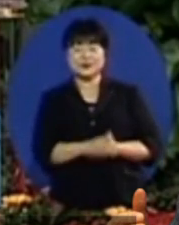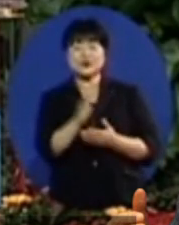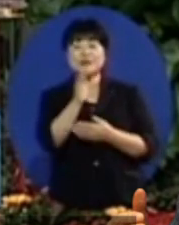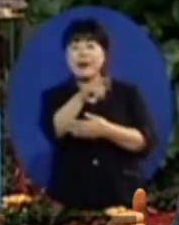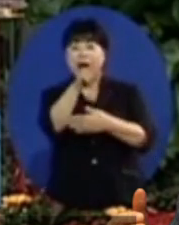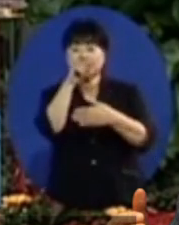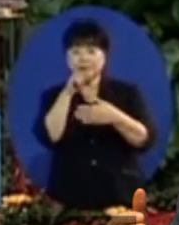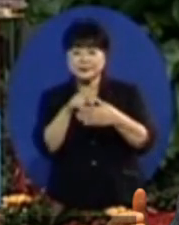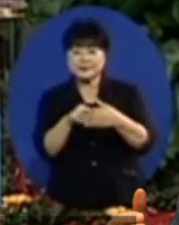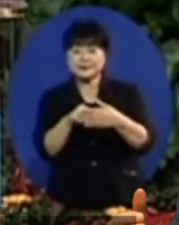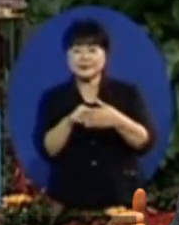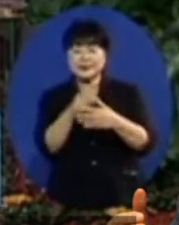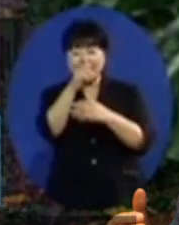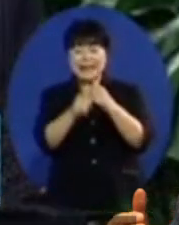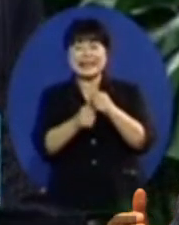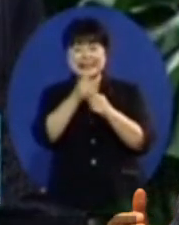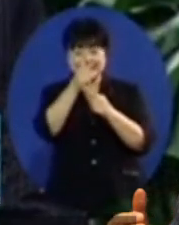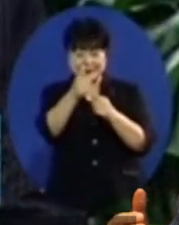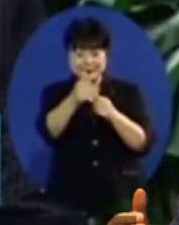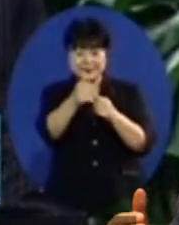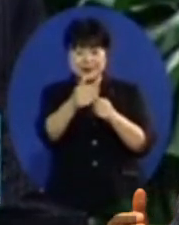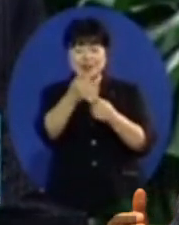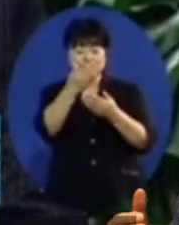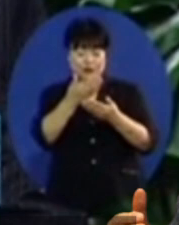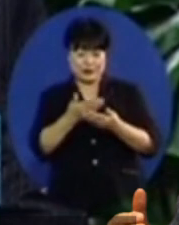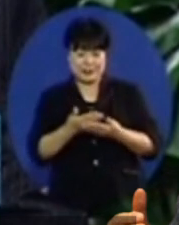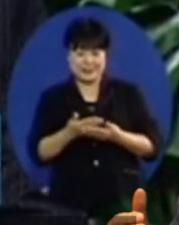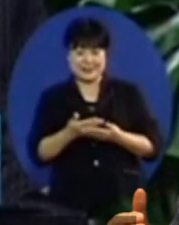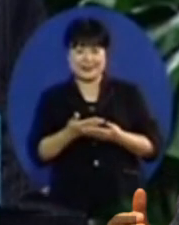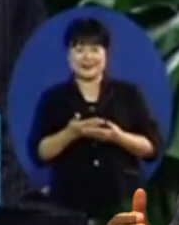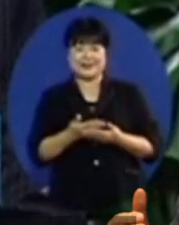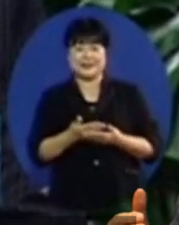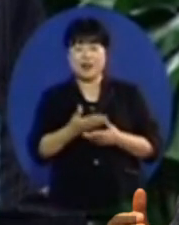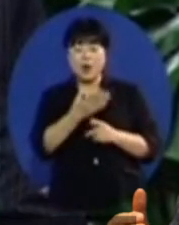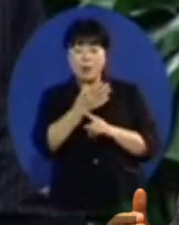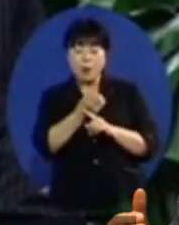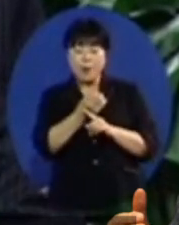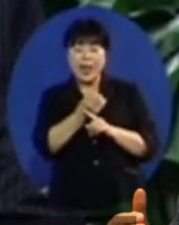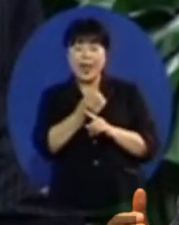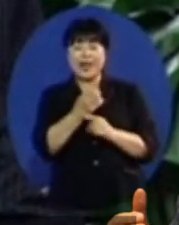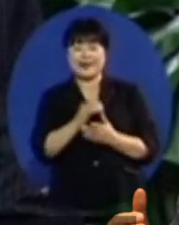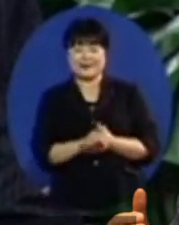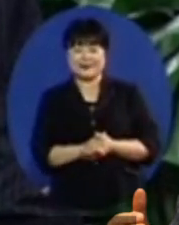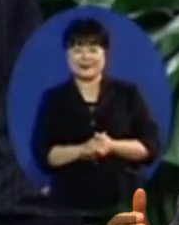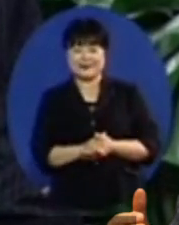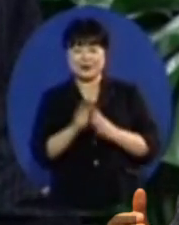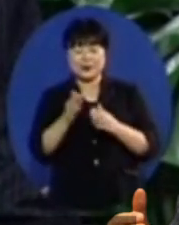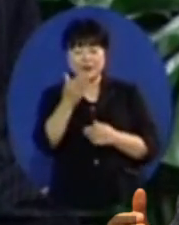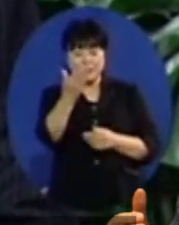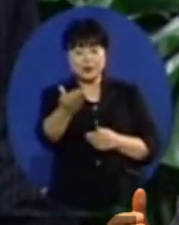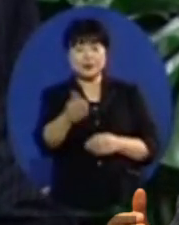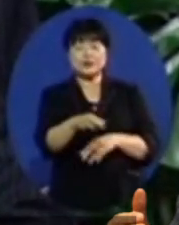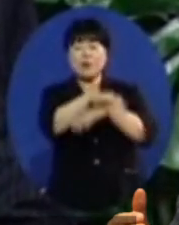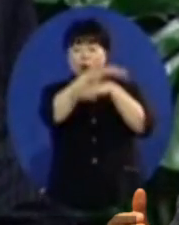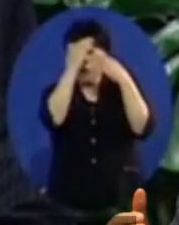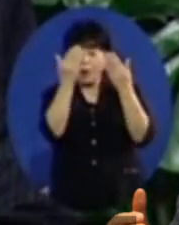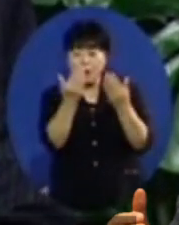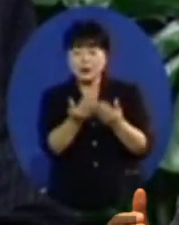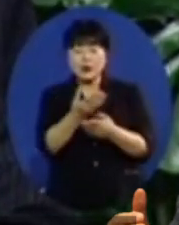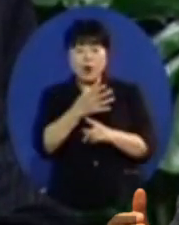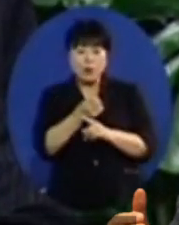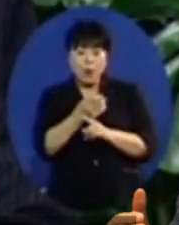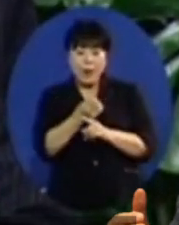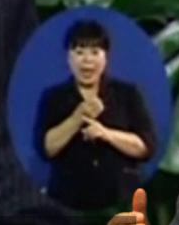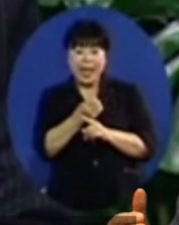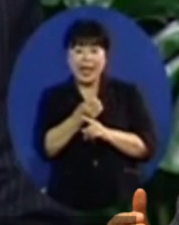마음은 하나님이 우리에게 주신 보배입니다. 오늘 여러분은 모두 다 보배를